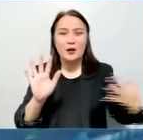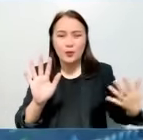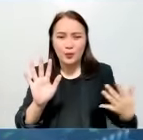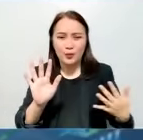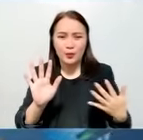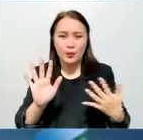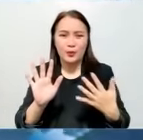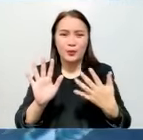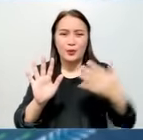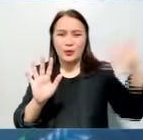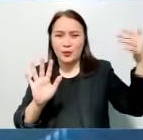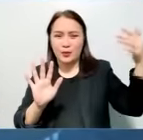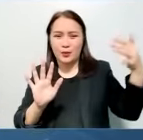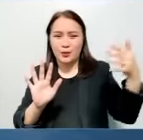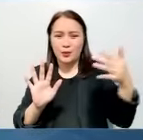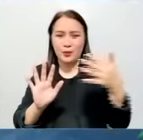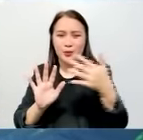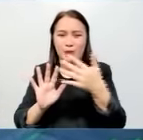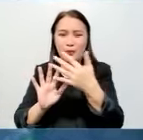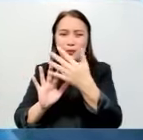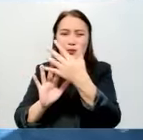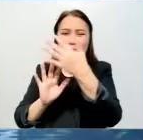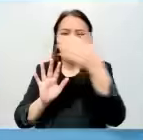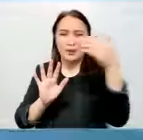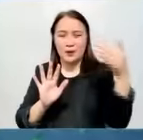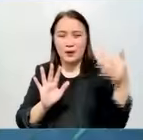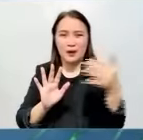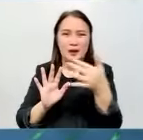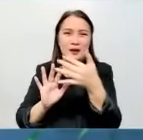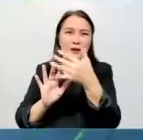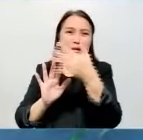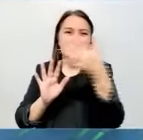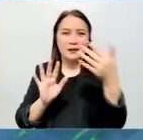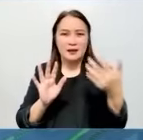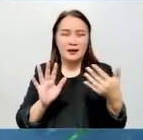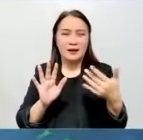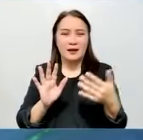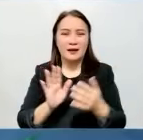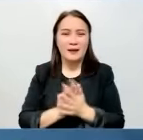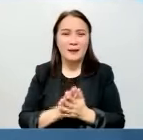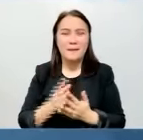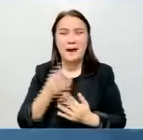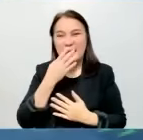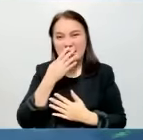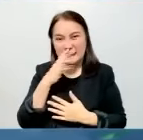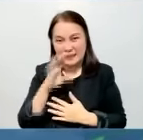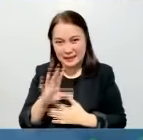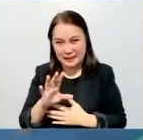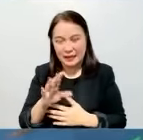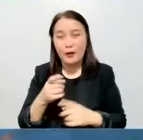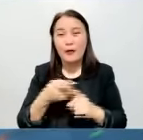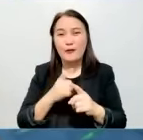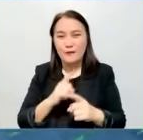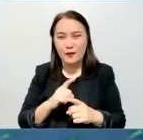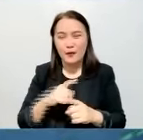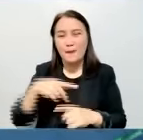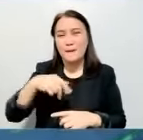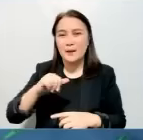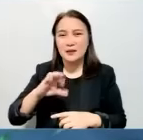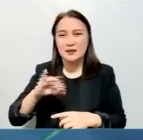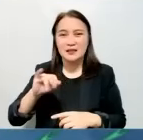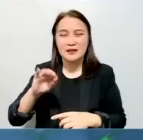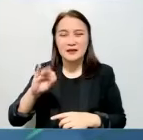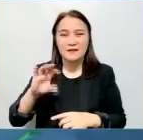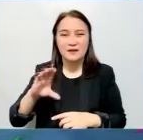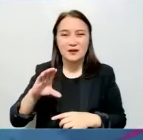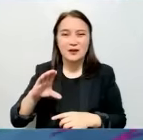Luzon, gaya sa Batanes at Babuyan Islands. Habang easterlies o mainit na hangin mula Pacific Ocean ang nakakaapekto sa malaking